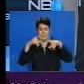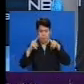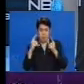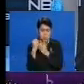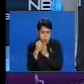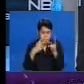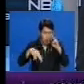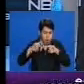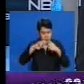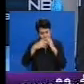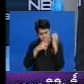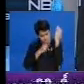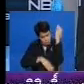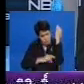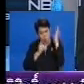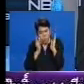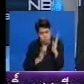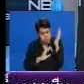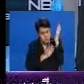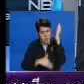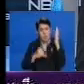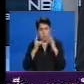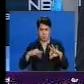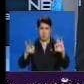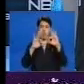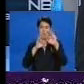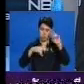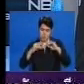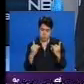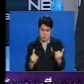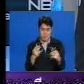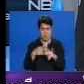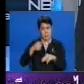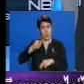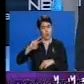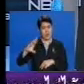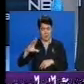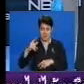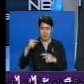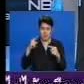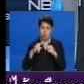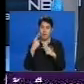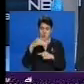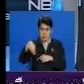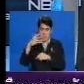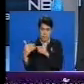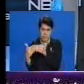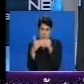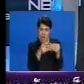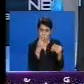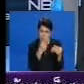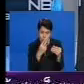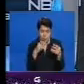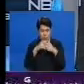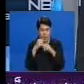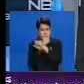แลความสงบและความปลอดภัยของคนในพื้นที่ยังเป็นสิ่งจำเป็นค่ะวันนี้คุณปวินสอนเย็นยอดวิชัยจะพาไปดูแนวทางการรักษาความ